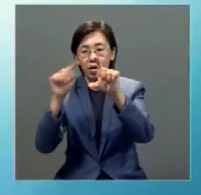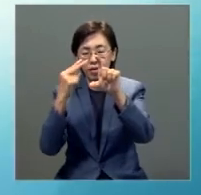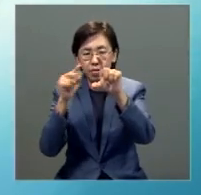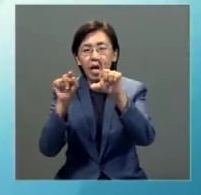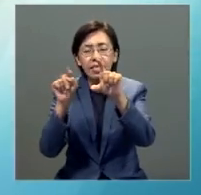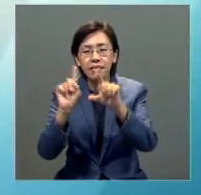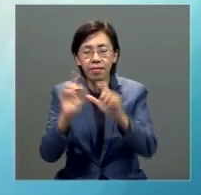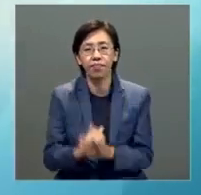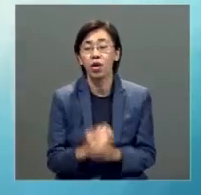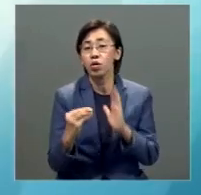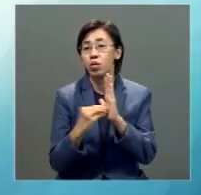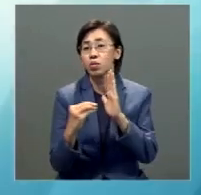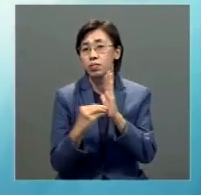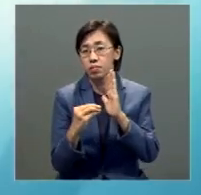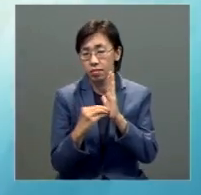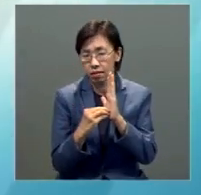จังหวัดนะครับแล้วก็เมื่อวานนี้นะครับอยู่ในกล่องด้านซ้ายมือข้างบนเนี่ยครับเราตรวจพบในกทม.